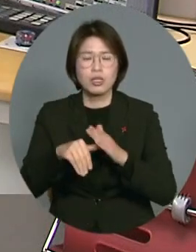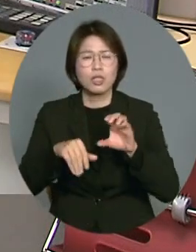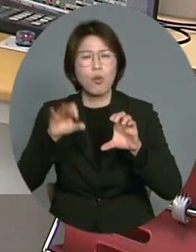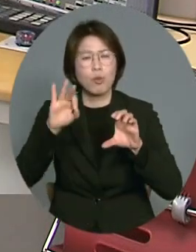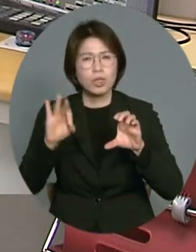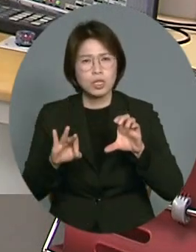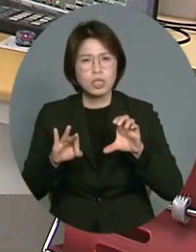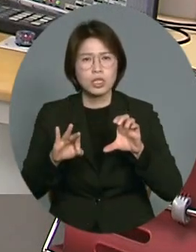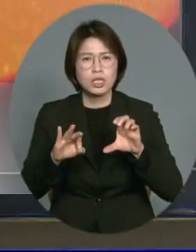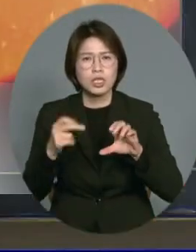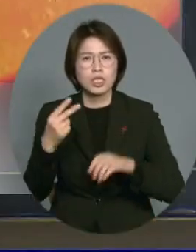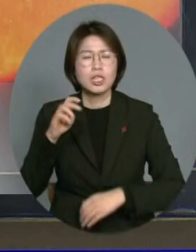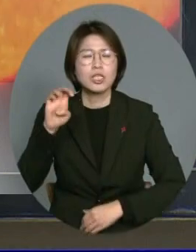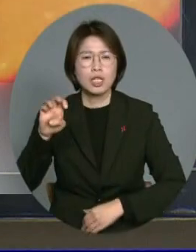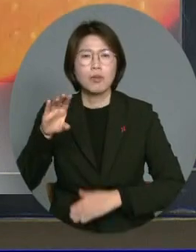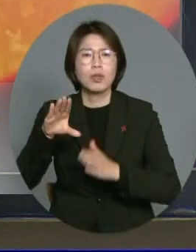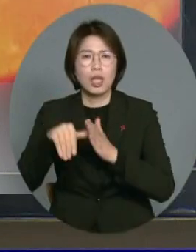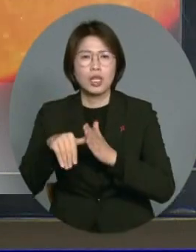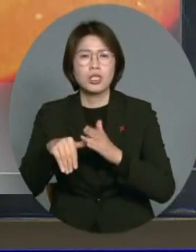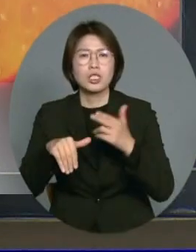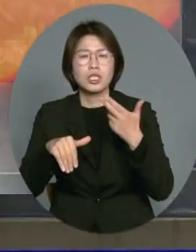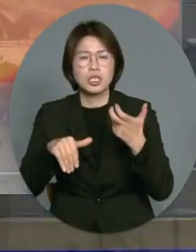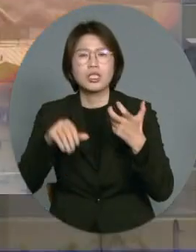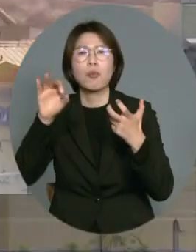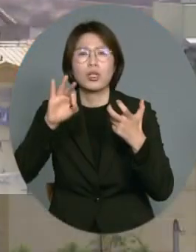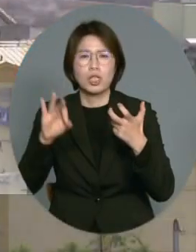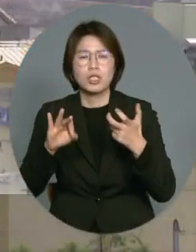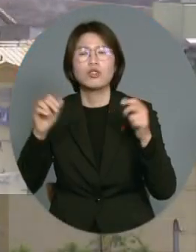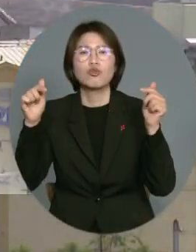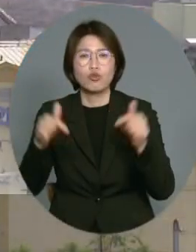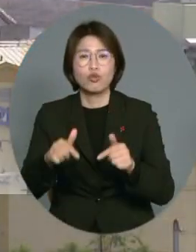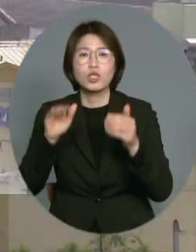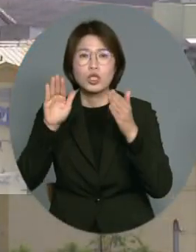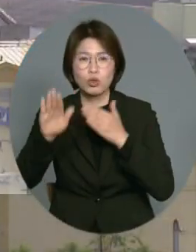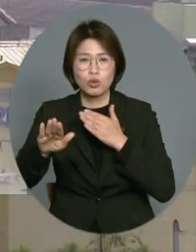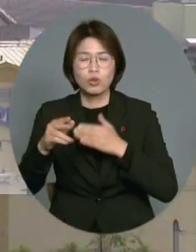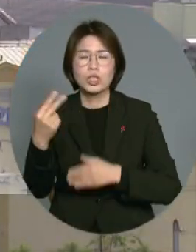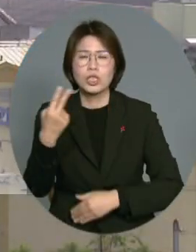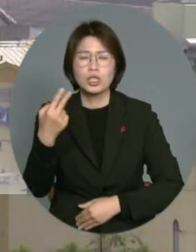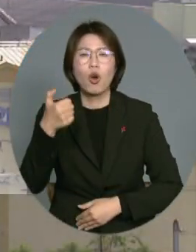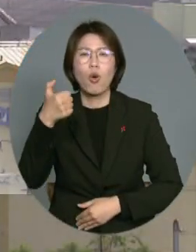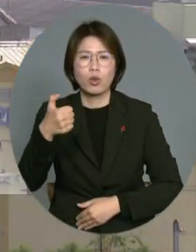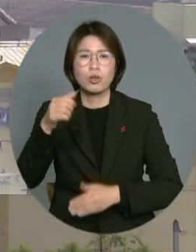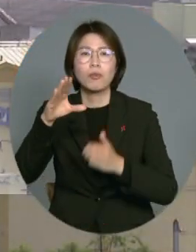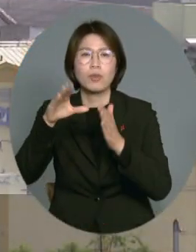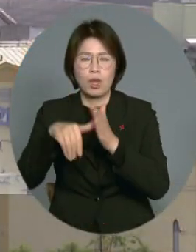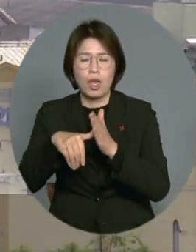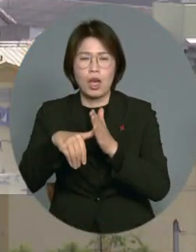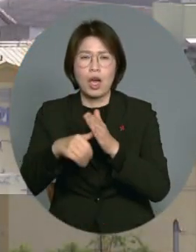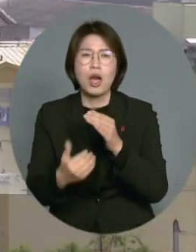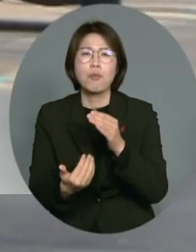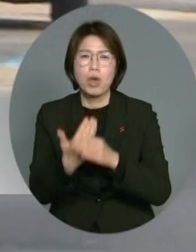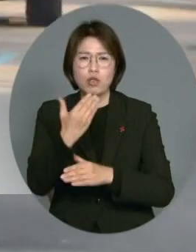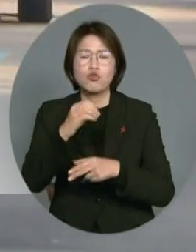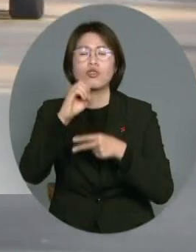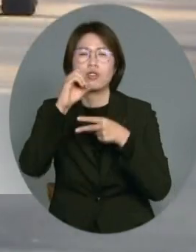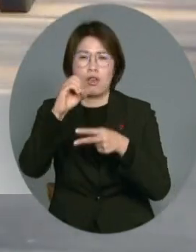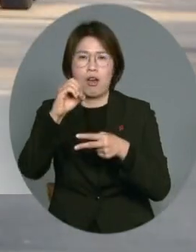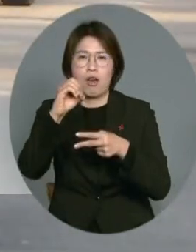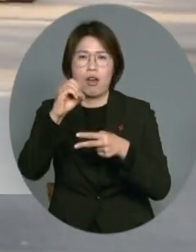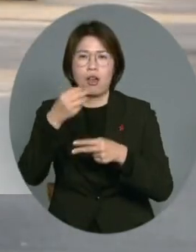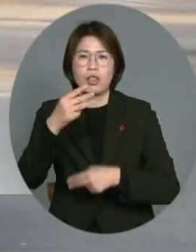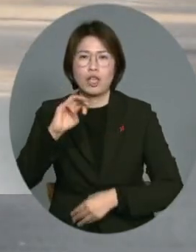45%, 2040년에는 70%까지 줄인 뒤 2050년에는 배출량 0,